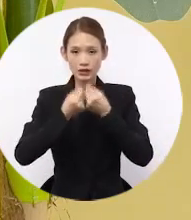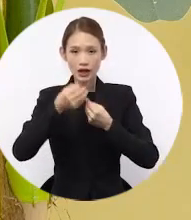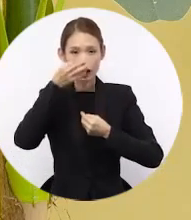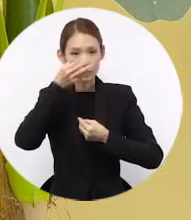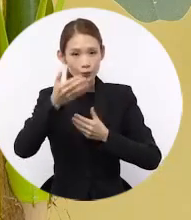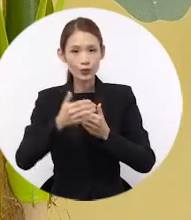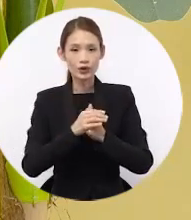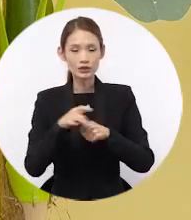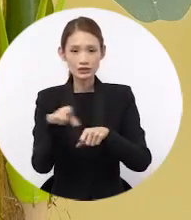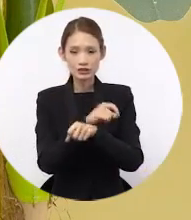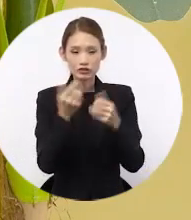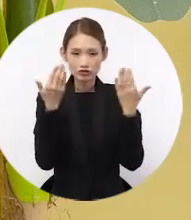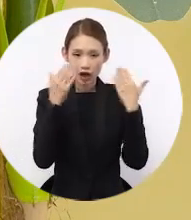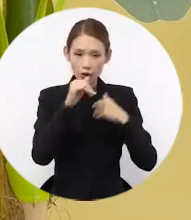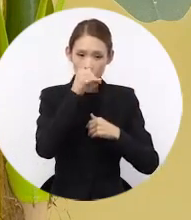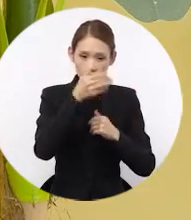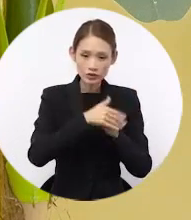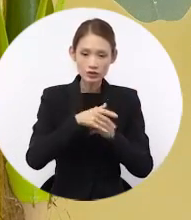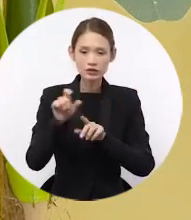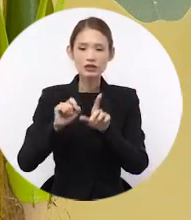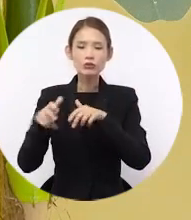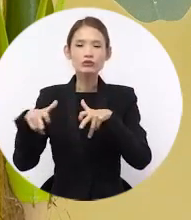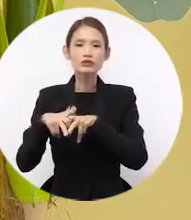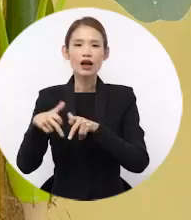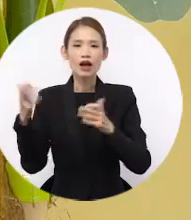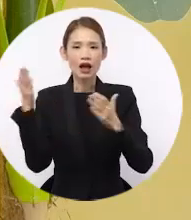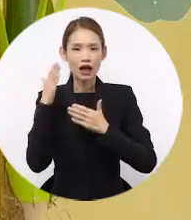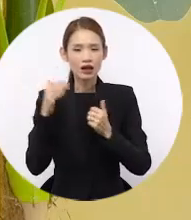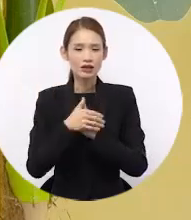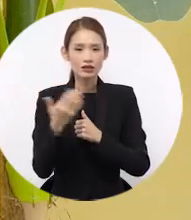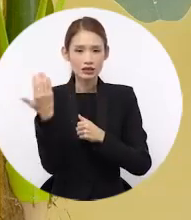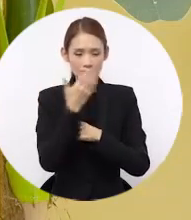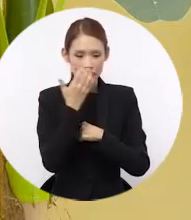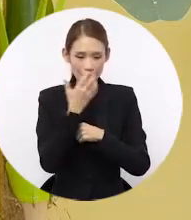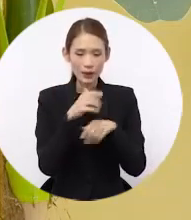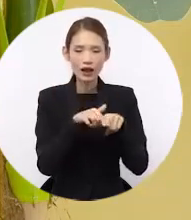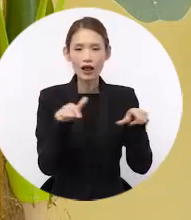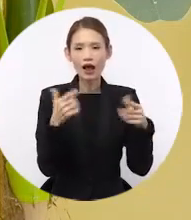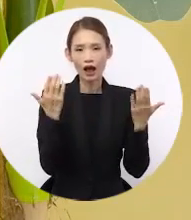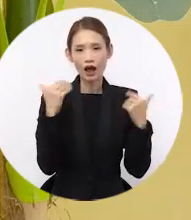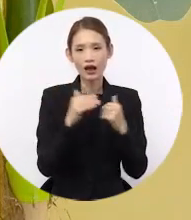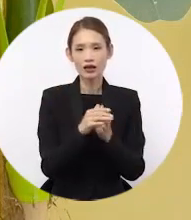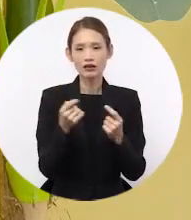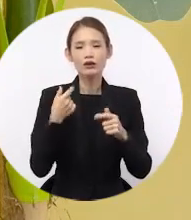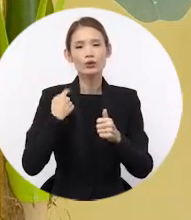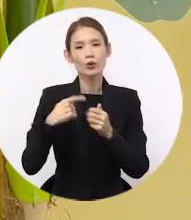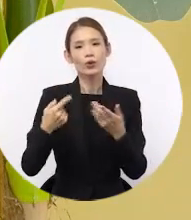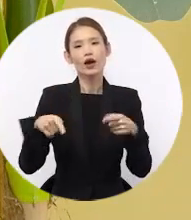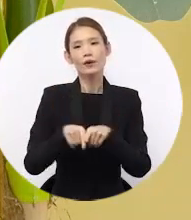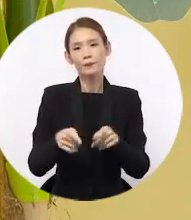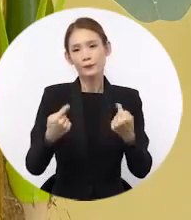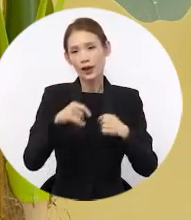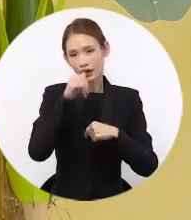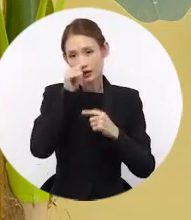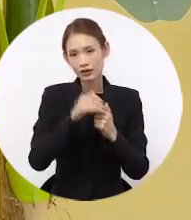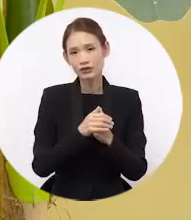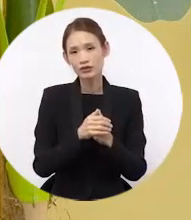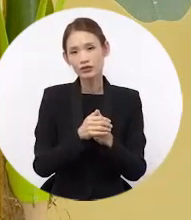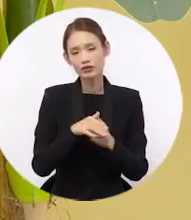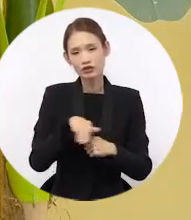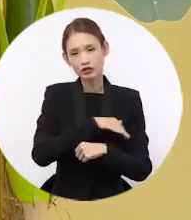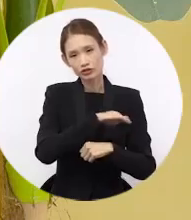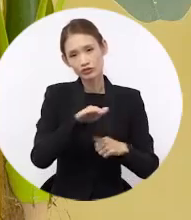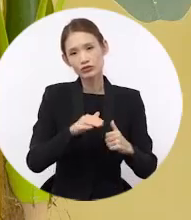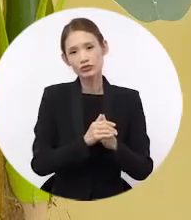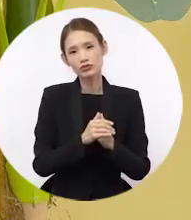경우에도 특수학교도 일부 존재하지만 대부분의 장애 학생들이 일반 학교에서 함께 비장애 학생들 교육을 받고 있다고 해요. 그런